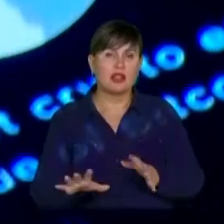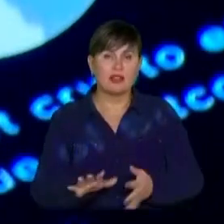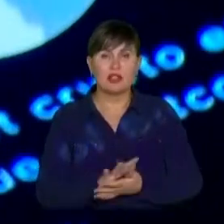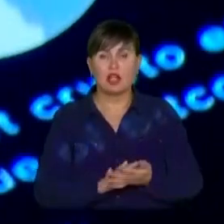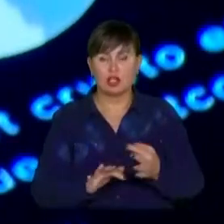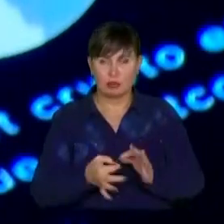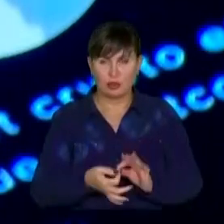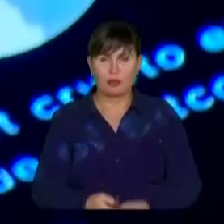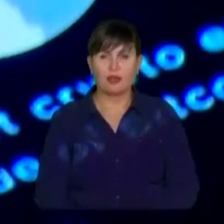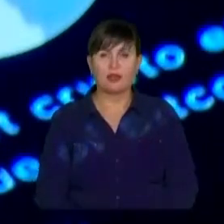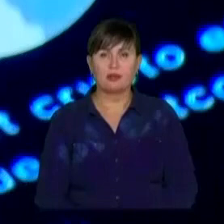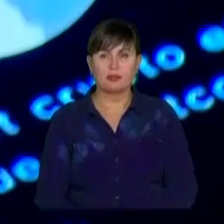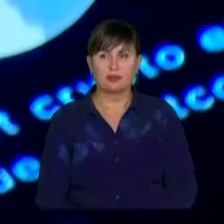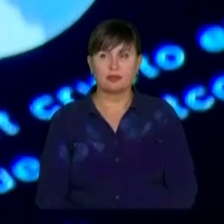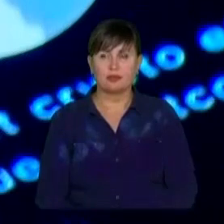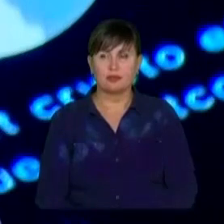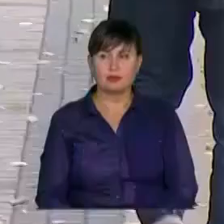Альжанова расскажет подробнее.